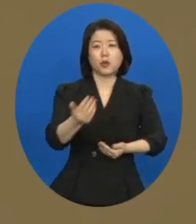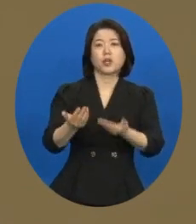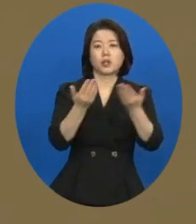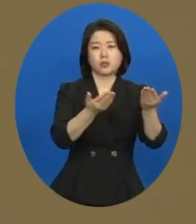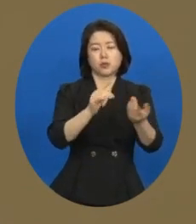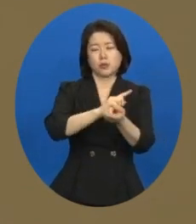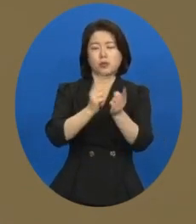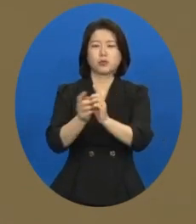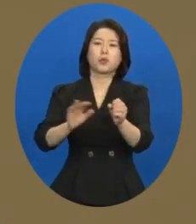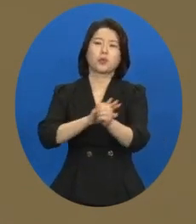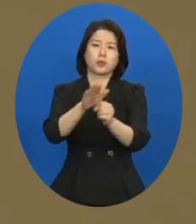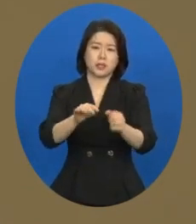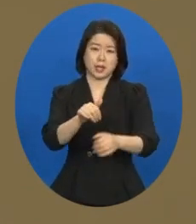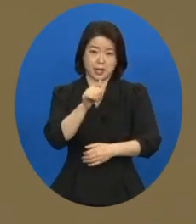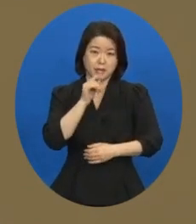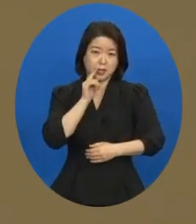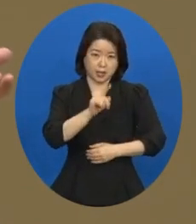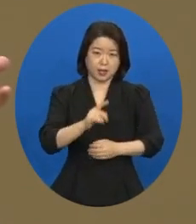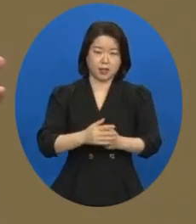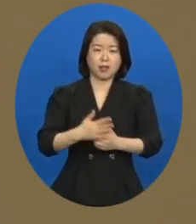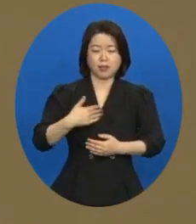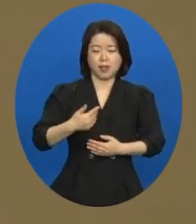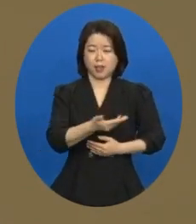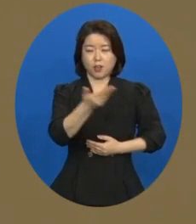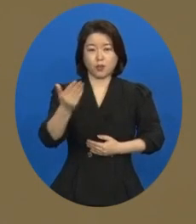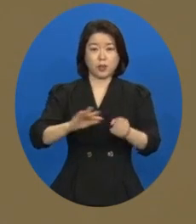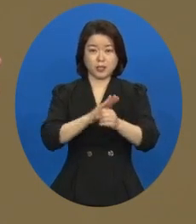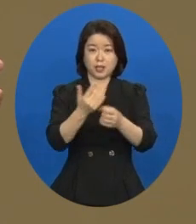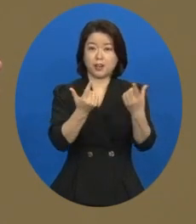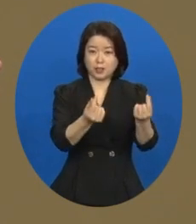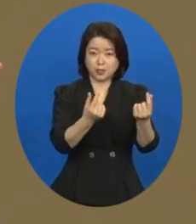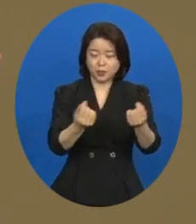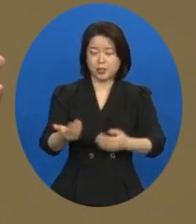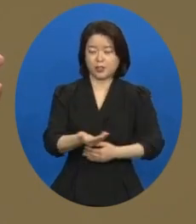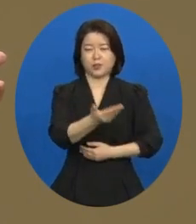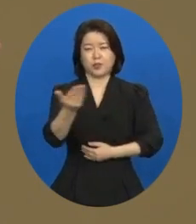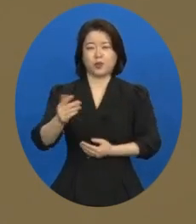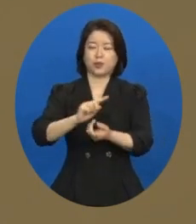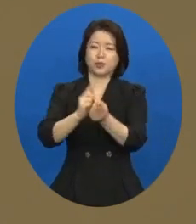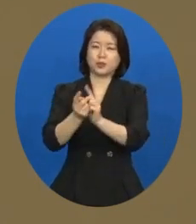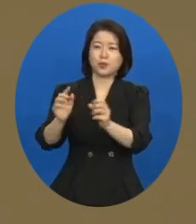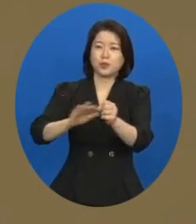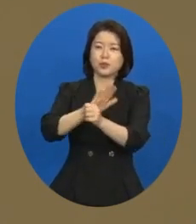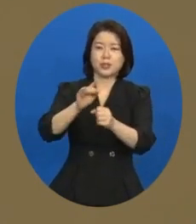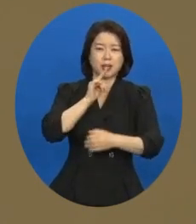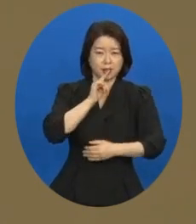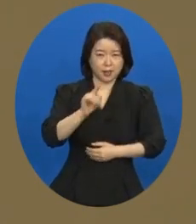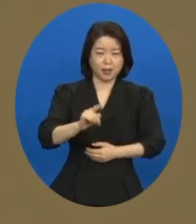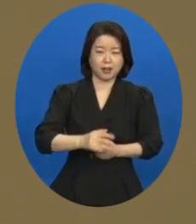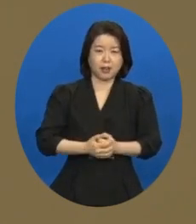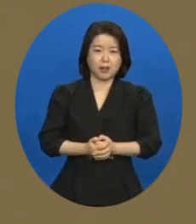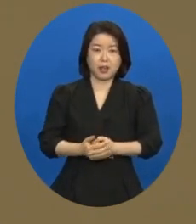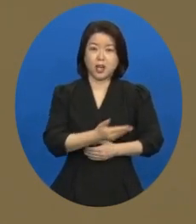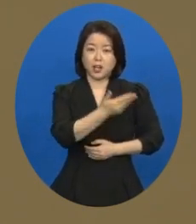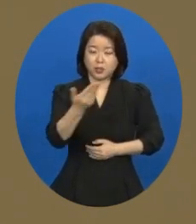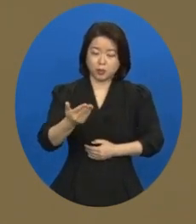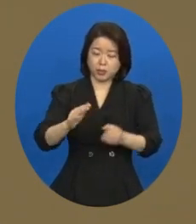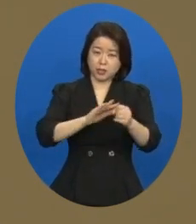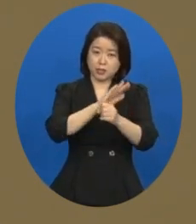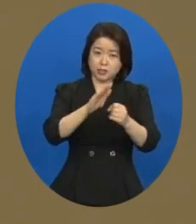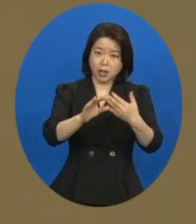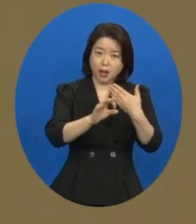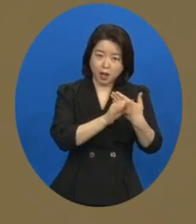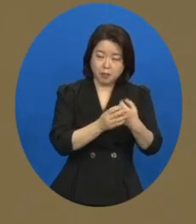서로 사랑하라. 내가 너희를 사랑한 것 같이 너희도 서로 사랑하라. 너희가 서로